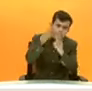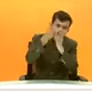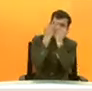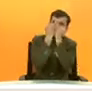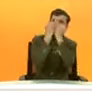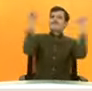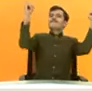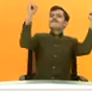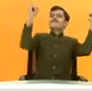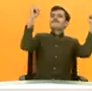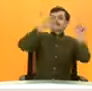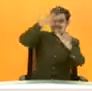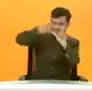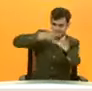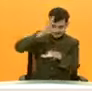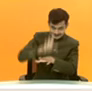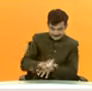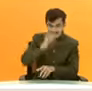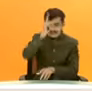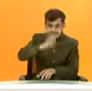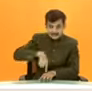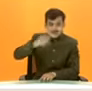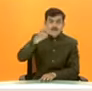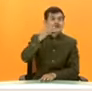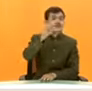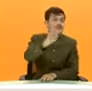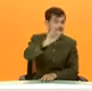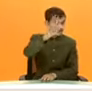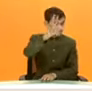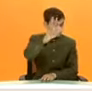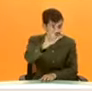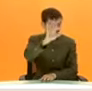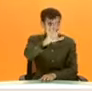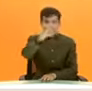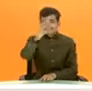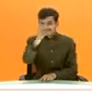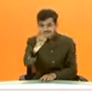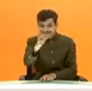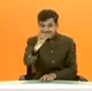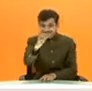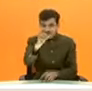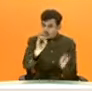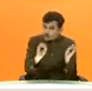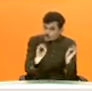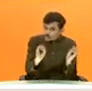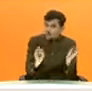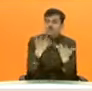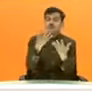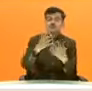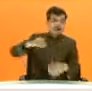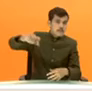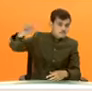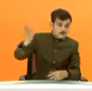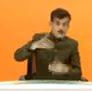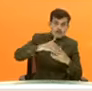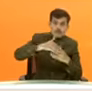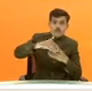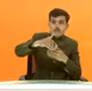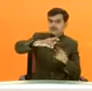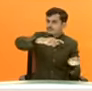है। आजादी की उस पहली लड़ाई में जो चिंगारी उठी थी, वो आगे